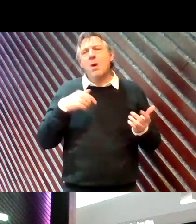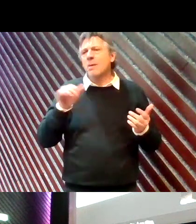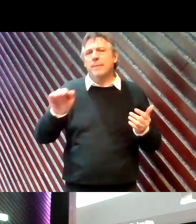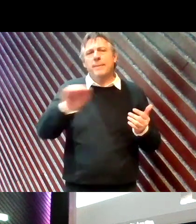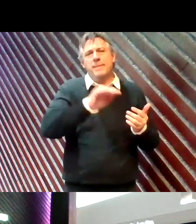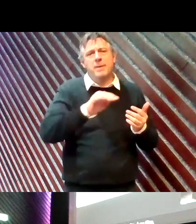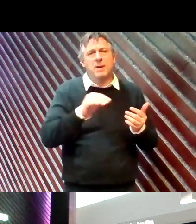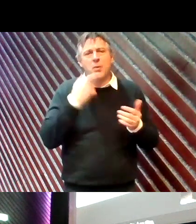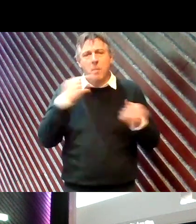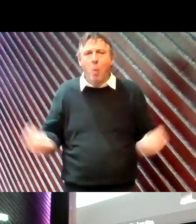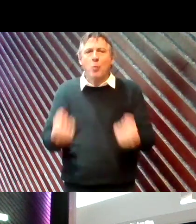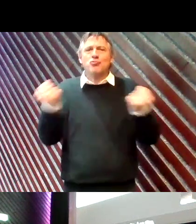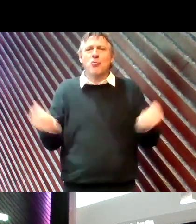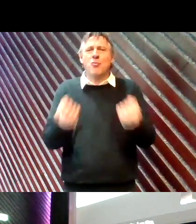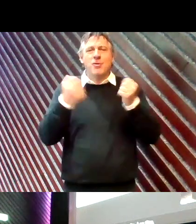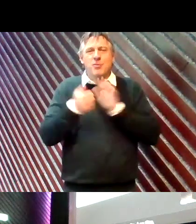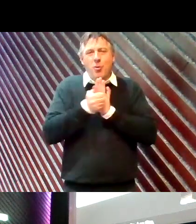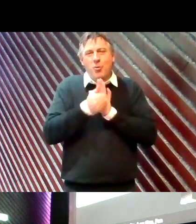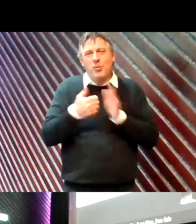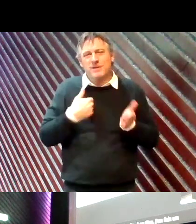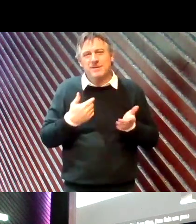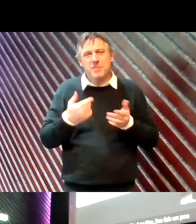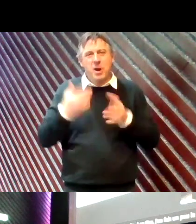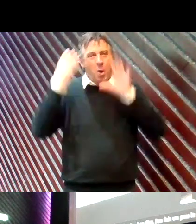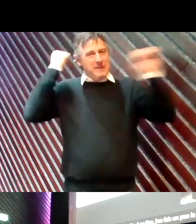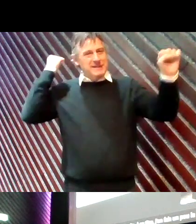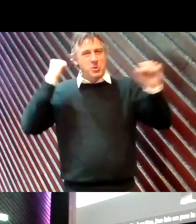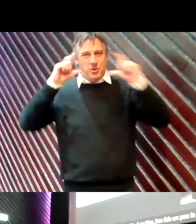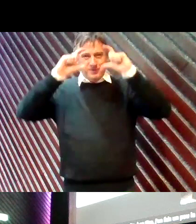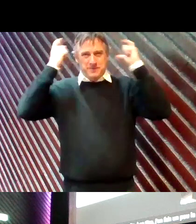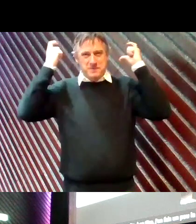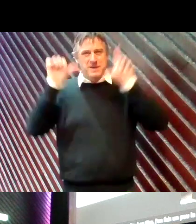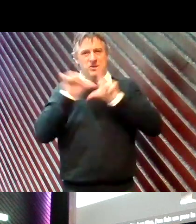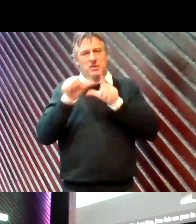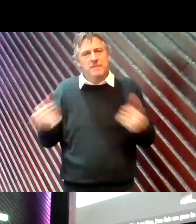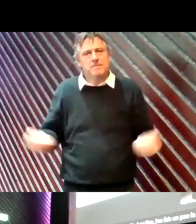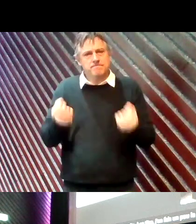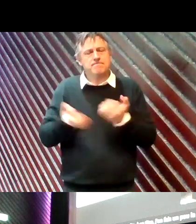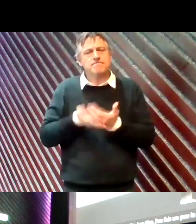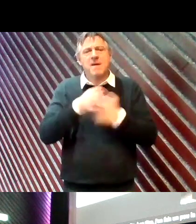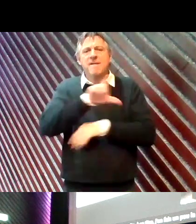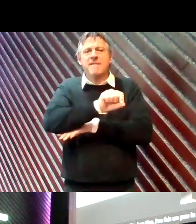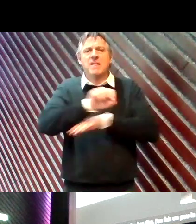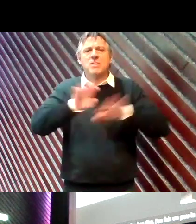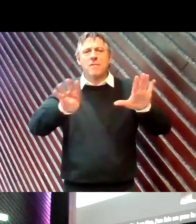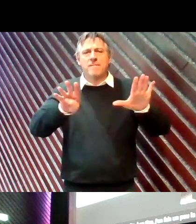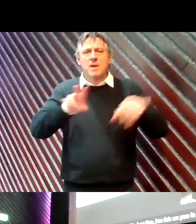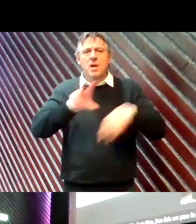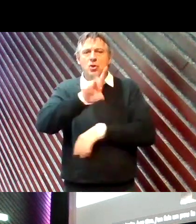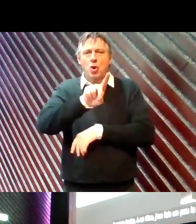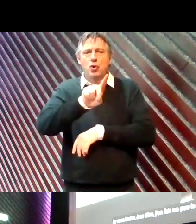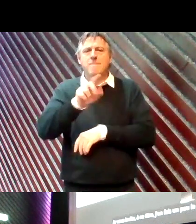la promotion, excusez-moi, mais c'est un peu mon rôle d'être ambassadeur de l'Ageti, à vous inviter les 29 et 30 mars pour